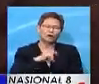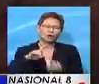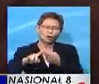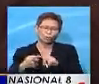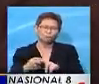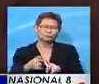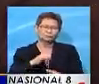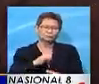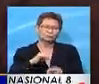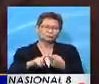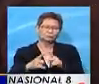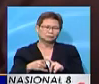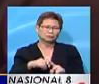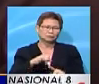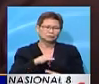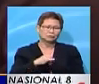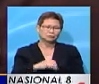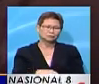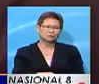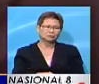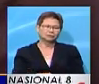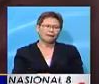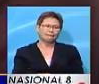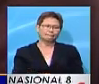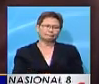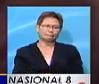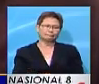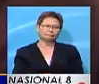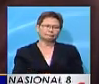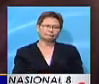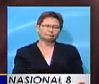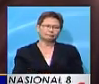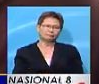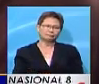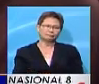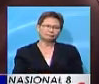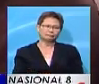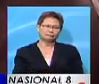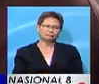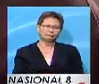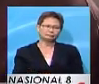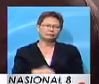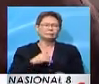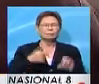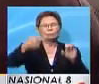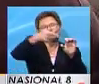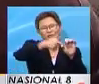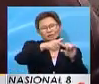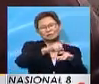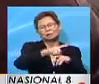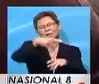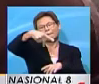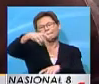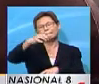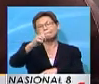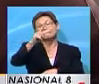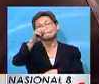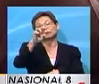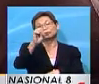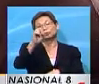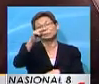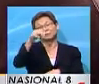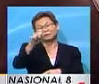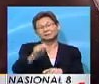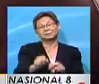saya nak Pi buh minyak teman dia buuh minyak kan diajak saya buh minyak kat apa Petronas Gudung Kang kan leas tu Hala balik